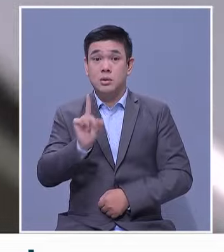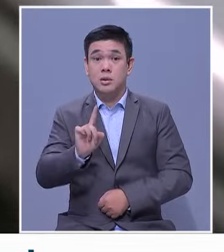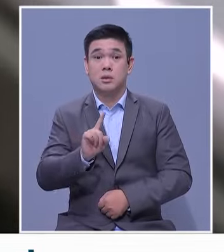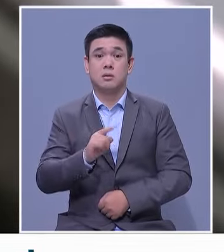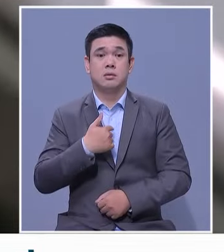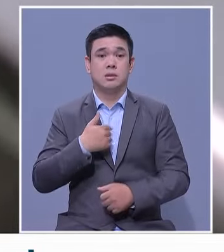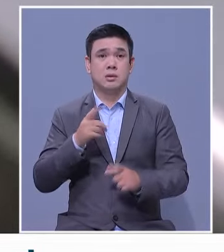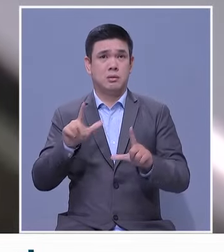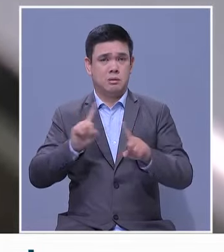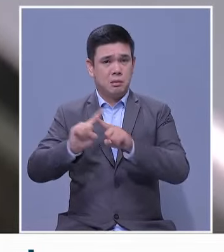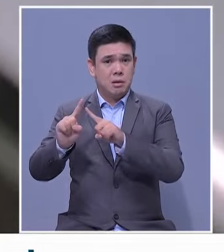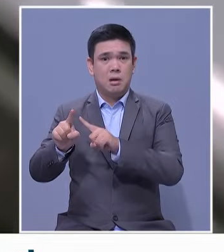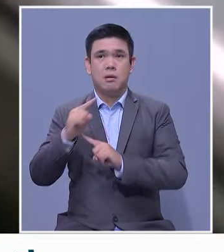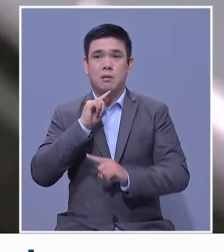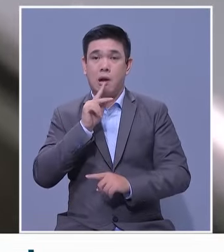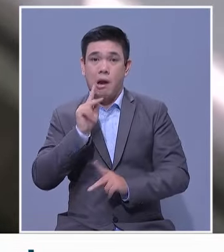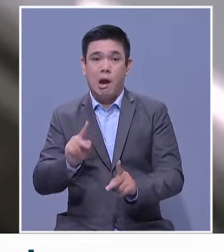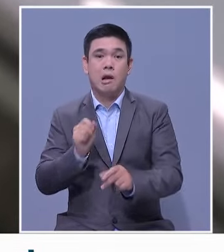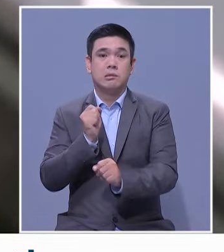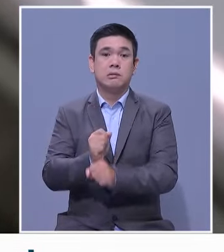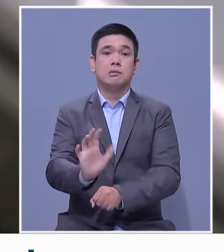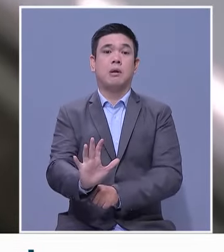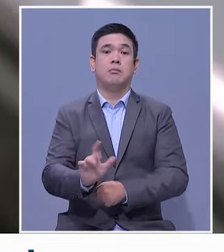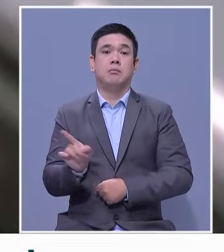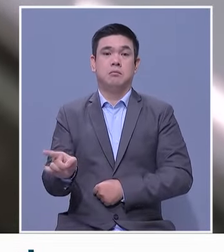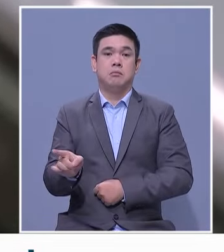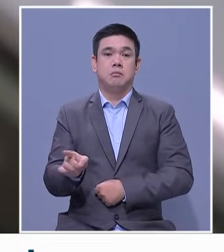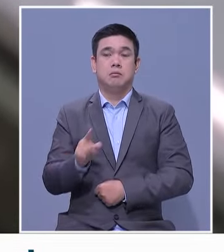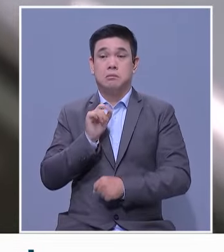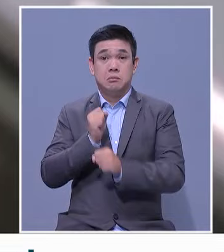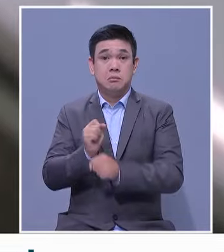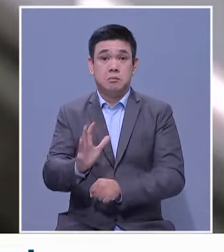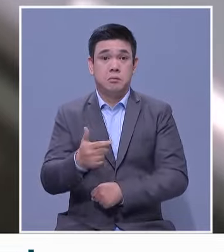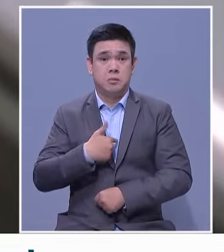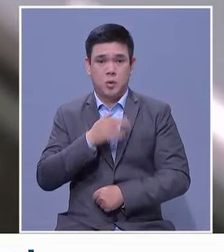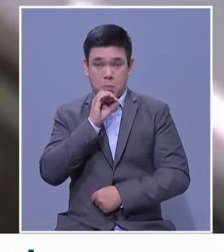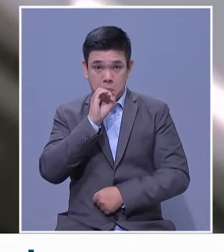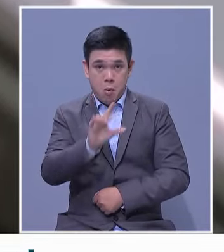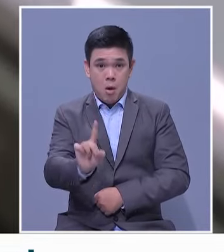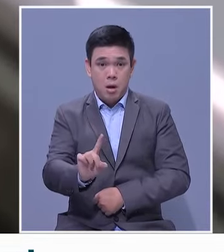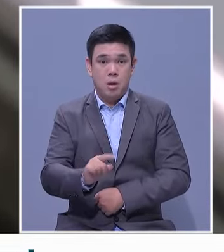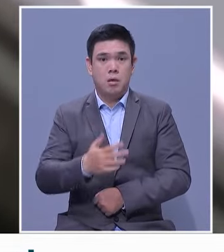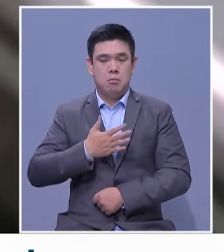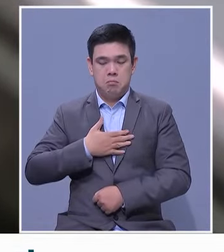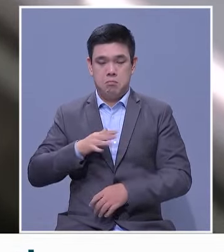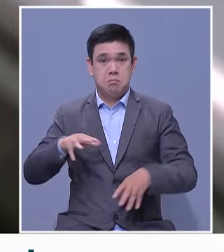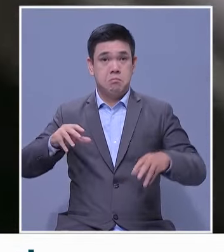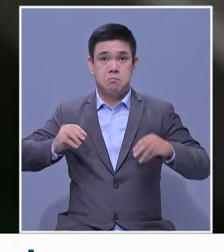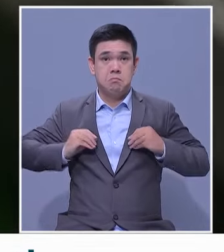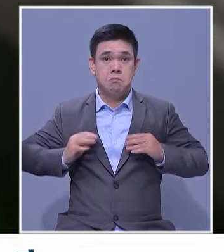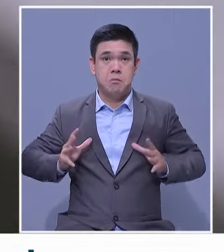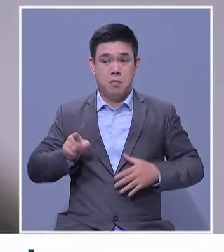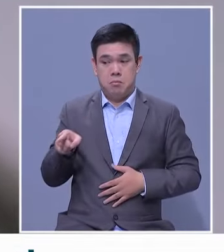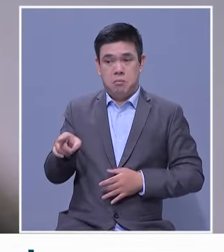สแบบนี้มันมีเยอะแต่ไม่มีใครกล้าทำ อ๋อครับพี่ ไม่มีใครกล้าที่จะทำแบบพี ่ครับ พี่บอกแล้วว่าพี่น่ะจะไม่ยอม